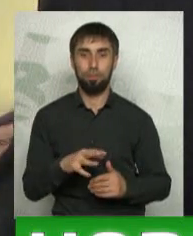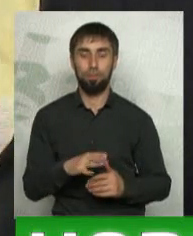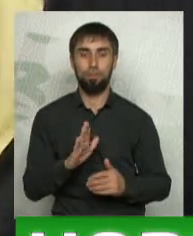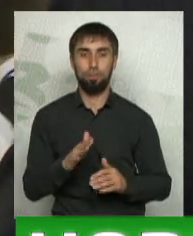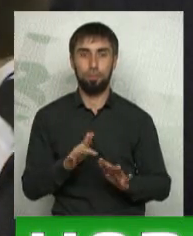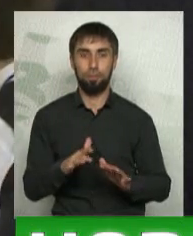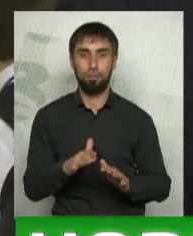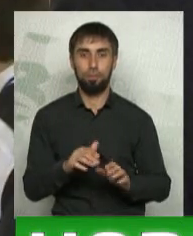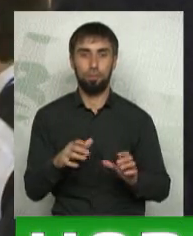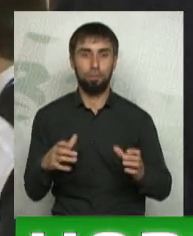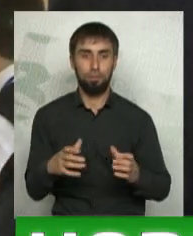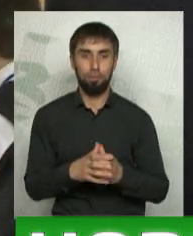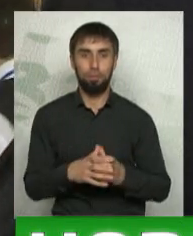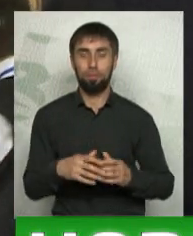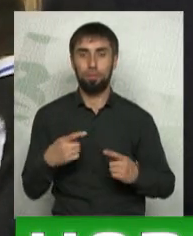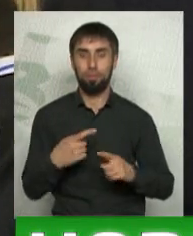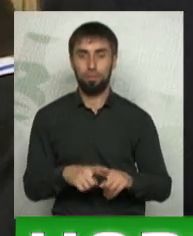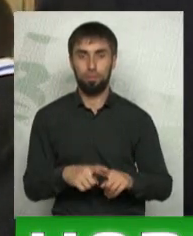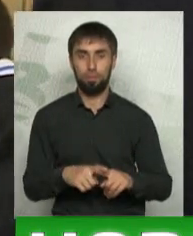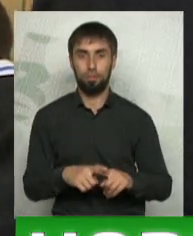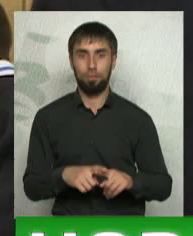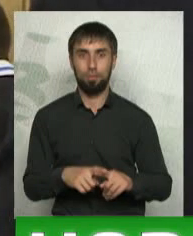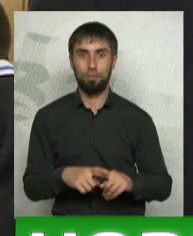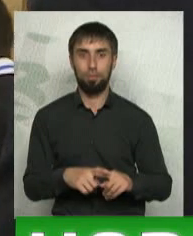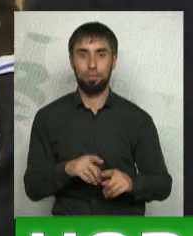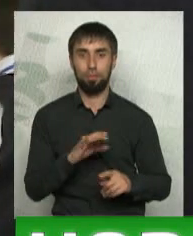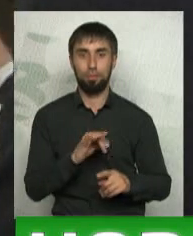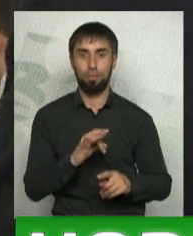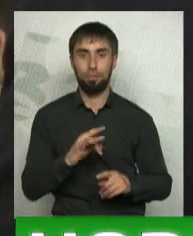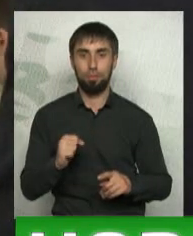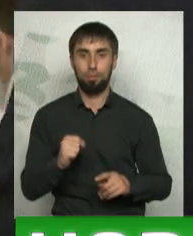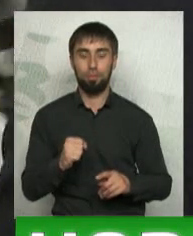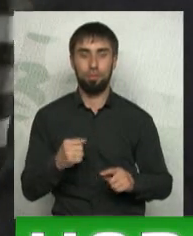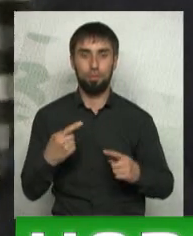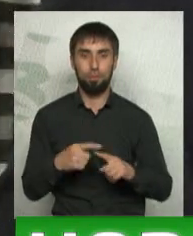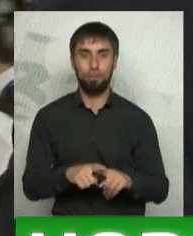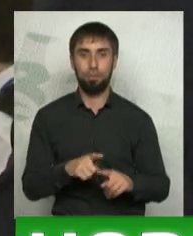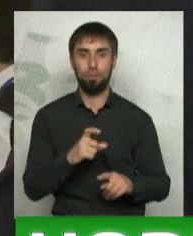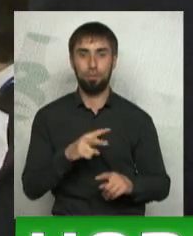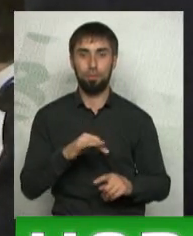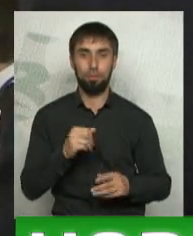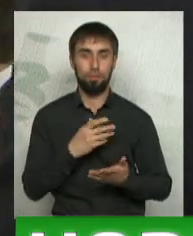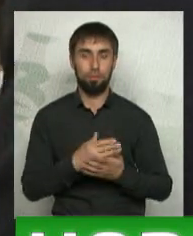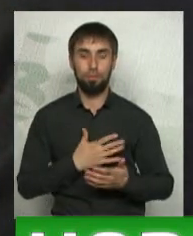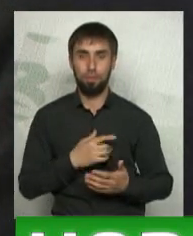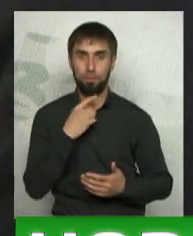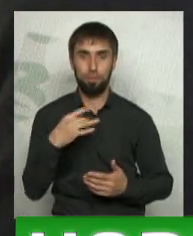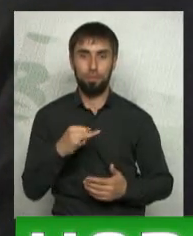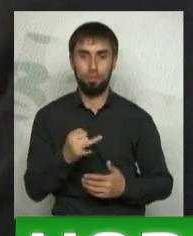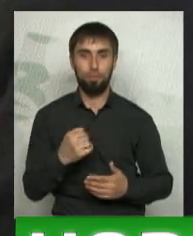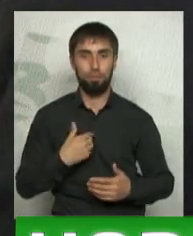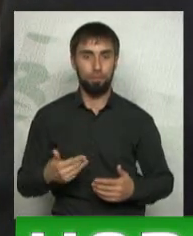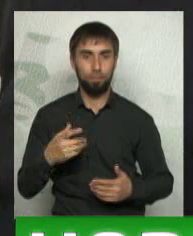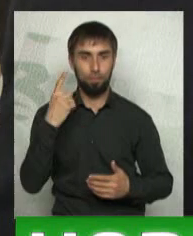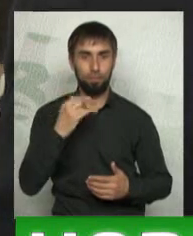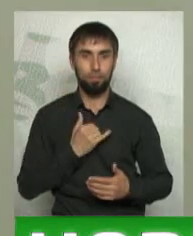дело формирования технологической инфраструктуры, технической элиты нашей республики. И мне кажется,